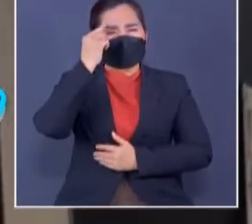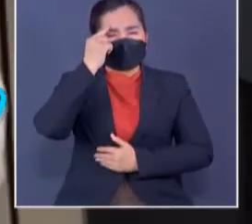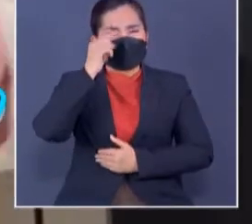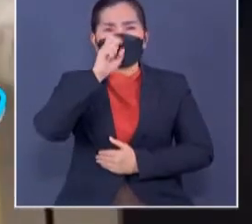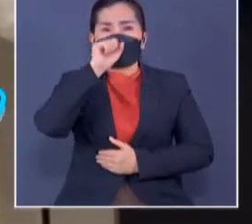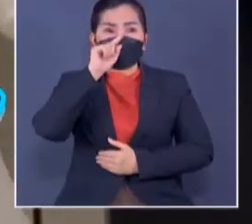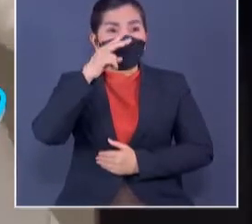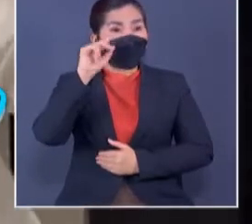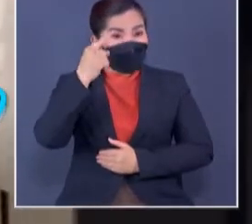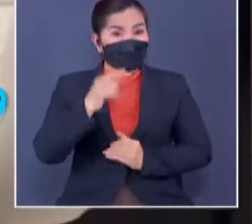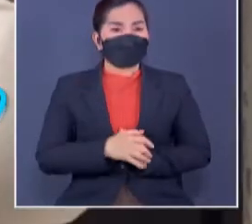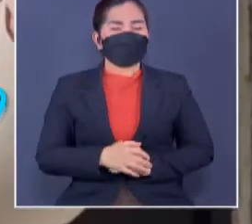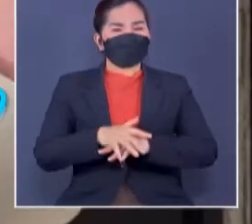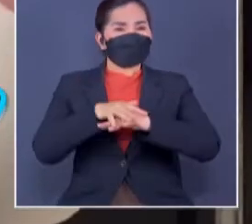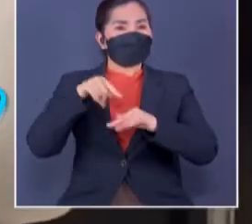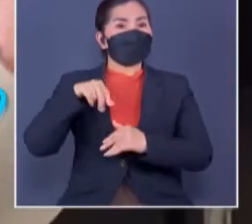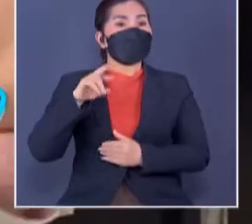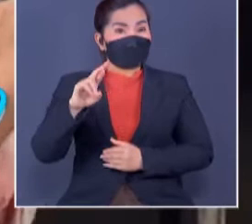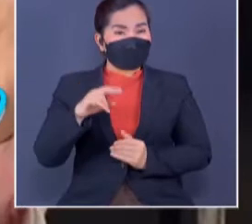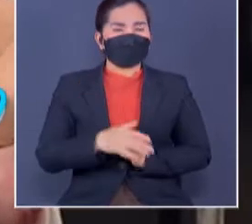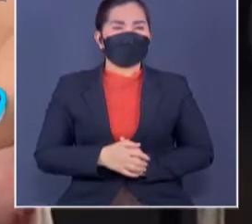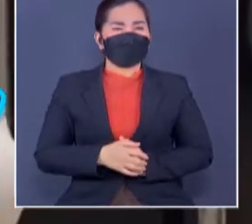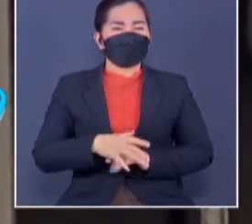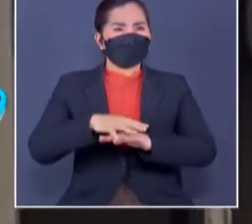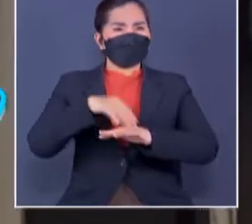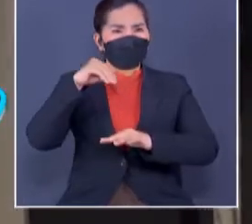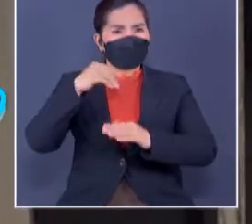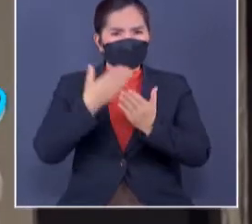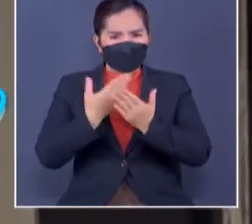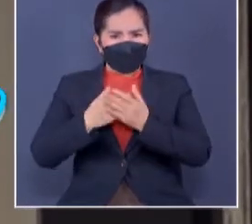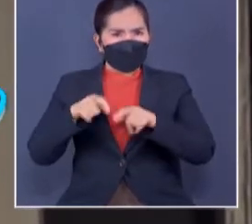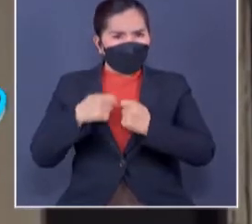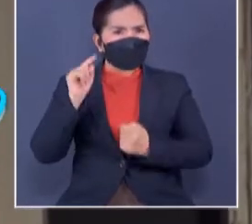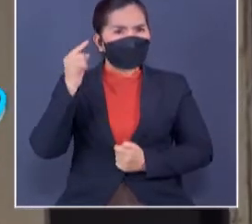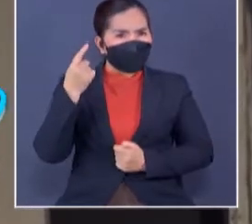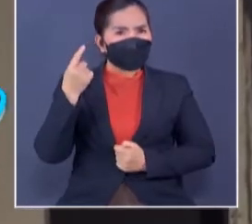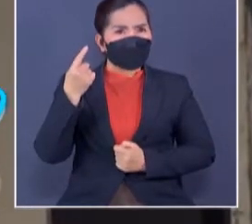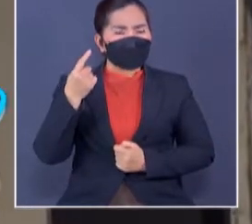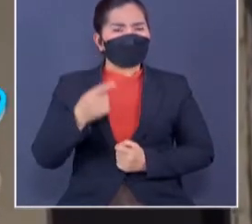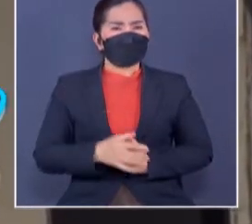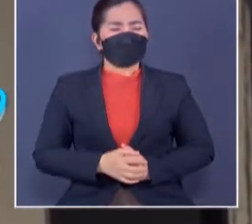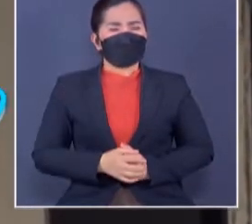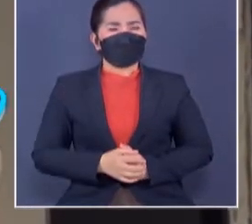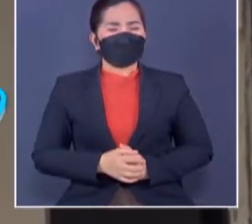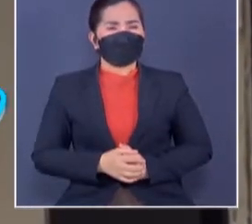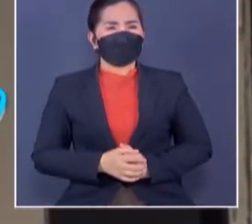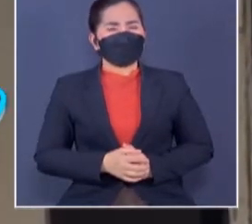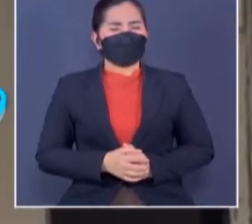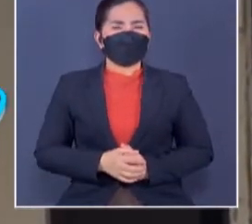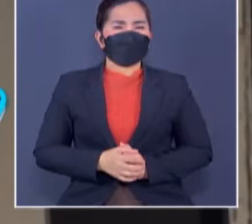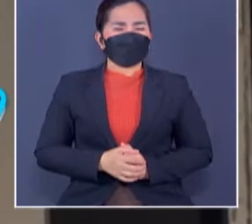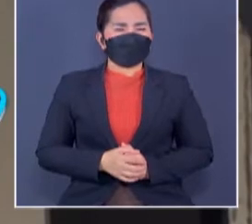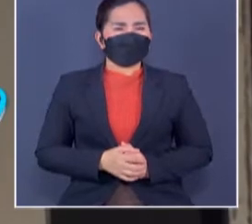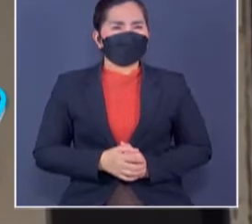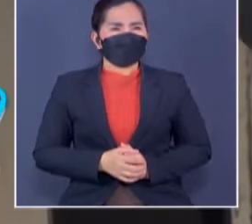องใหม่ลองสแกนอีกรอบหนึ่งพอสแกนอีกรอบหนึ่งไปตรวจสอบยอดเงินอ้าวยังไม่ได้ยอดเงินคืนหายอีกเนี่ยแหละค่ะ